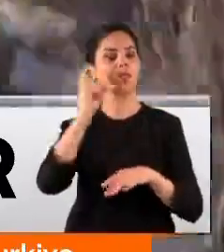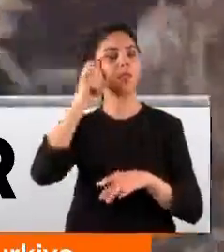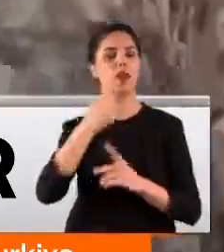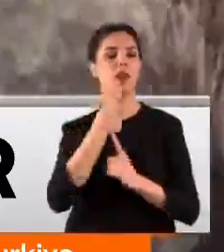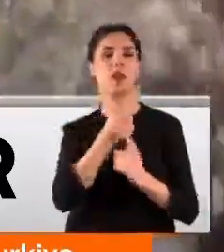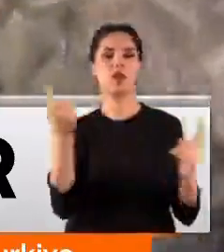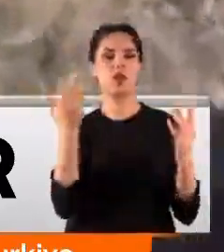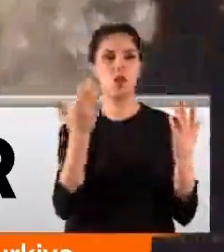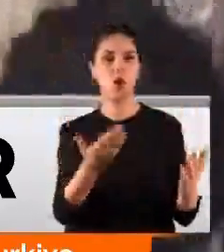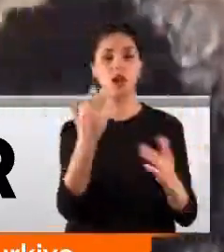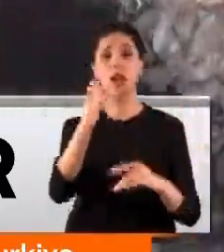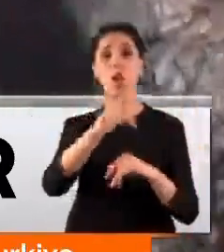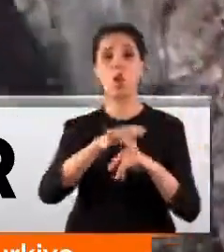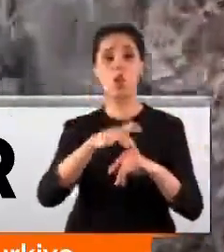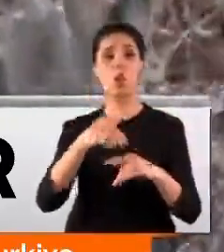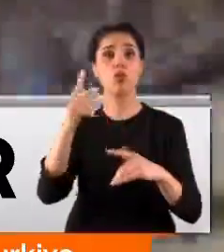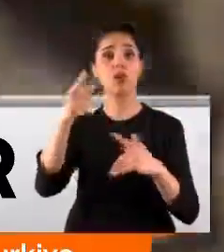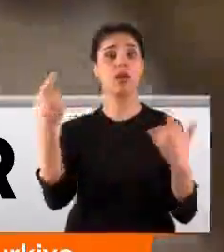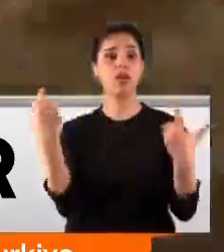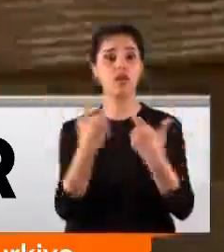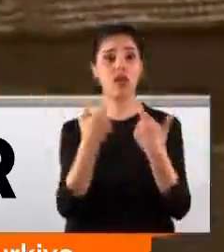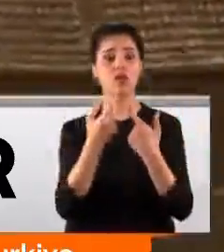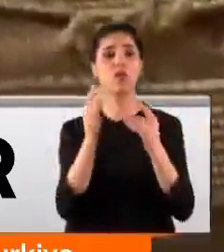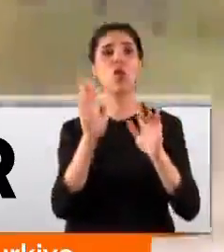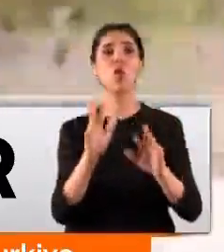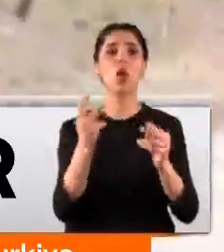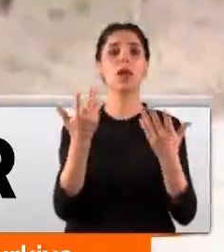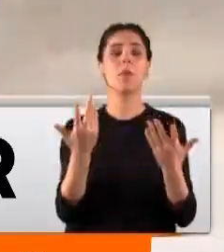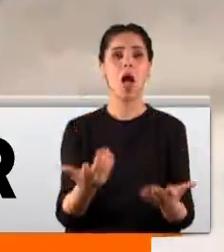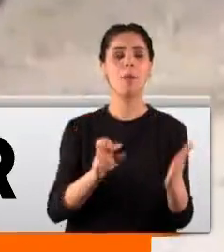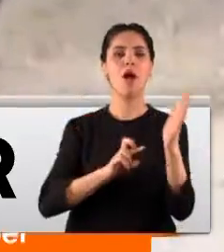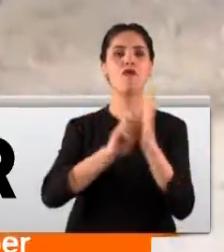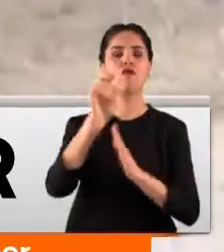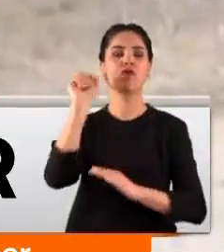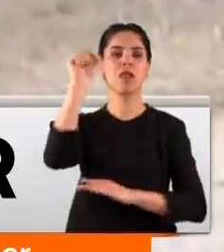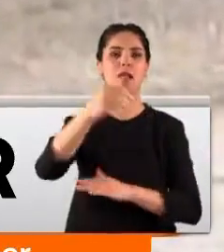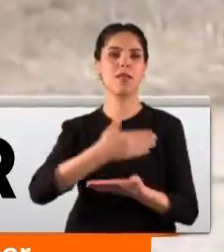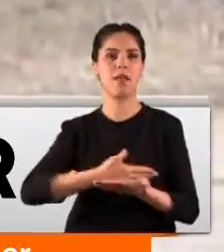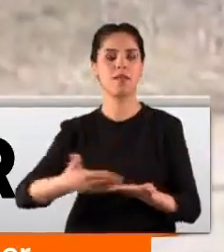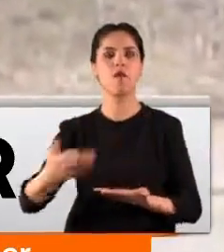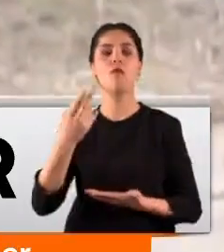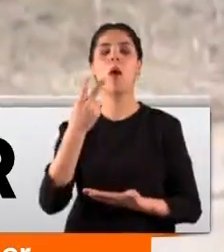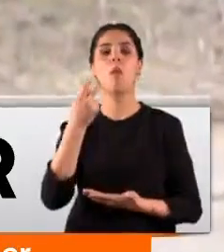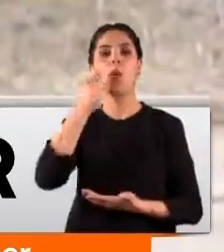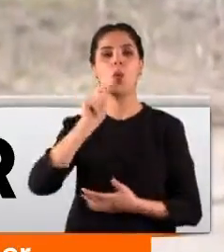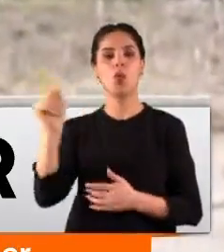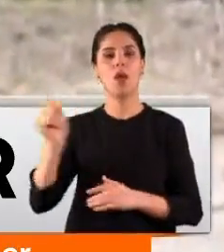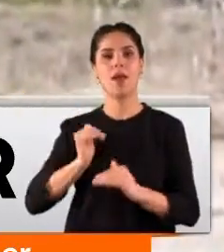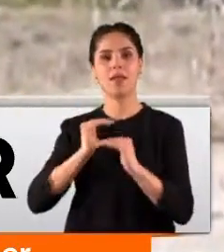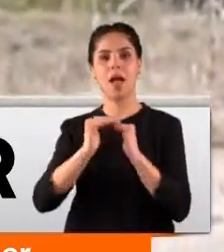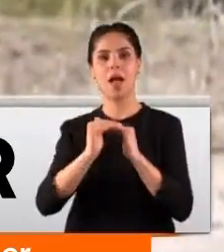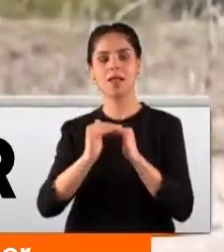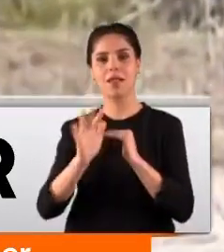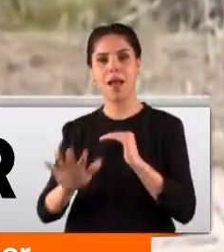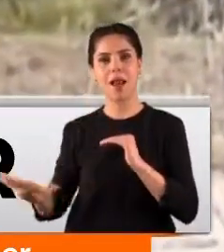Ülkenin güneyinde sıcak çatışmalar durma noktasına geldi ama füze saldırıları devam ediyor. Ukrayna askerleri de şok baskınlarla Rus